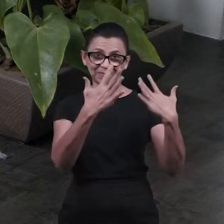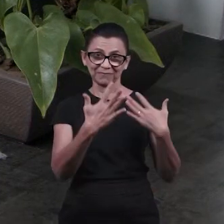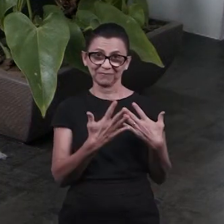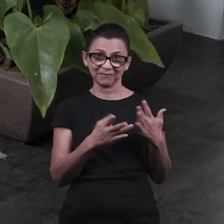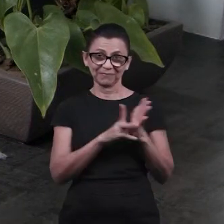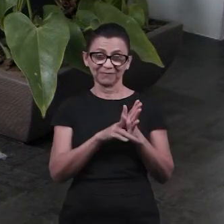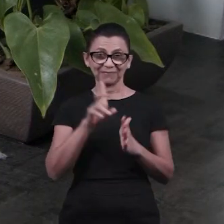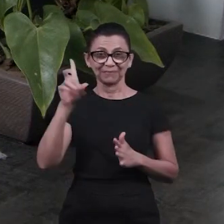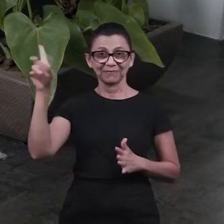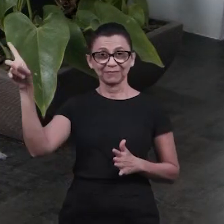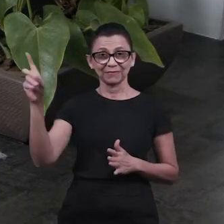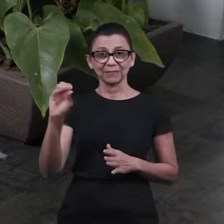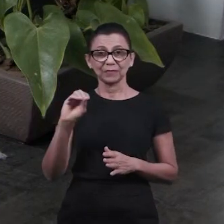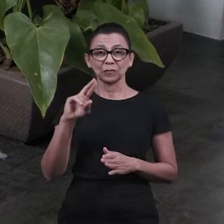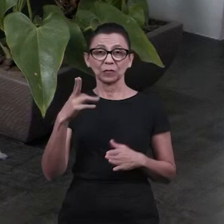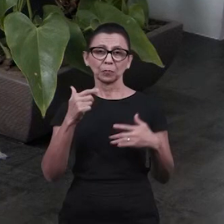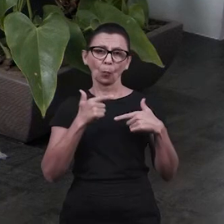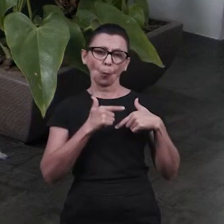Dieu.